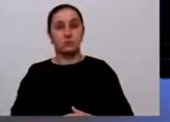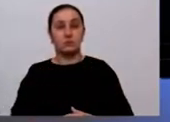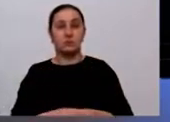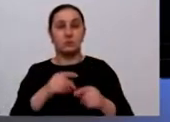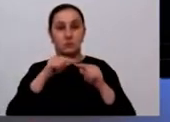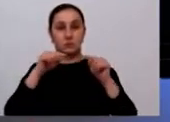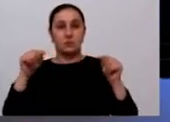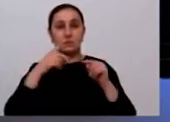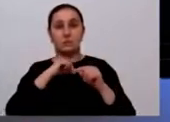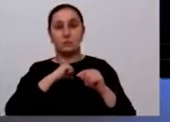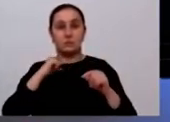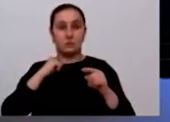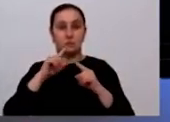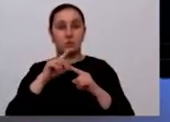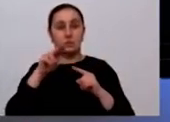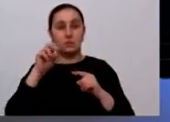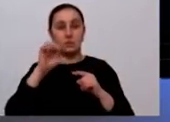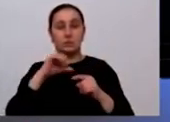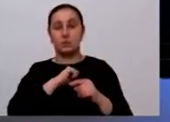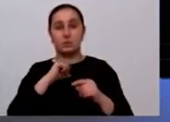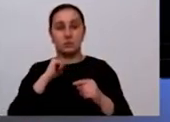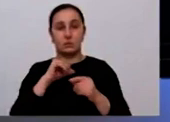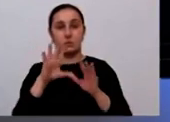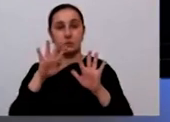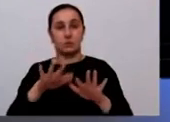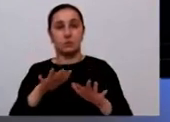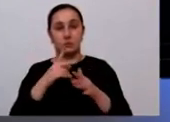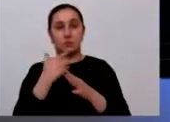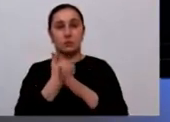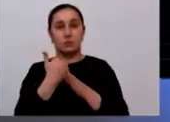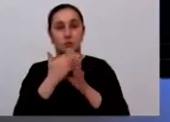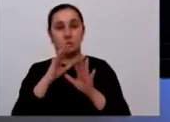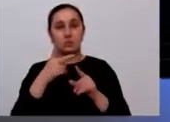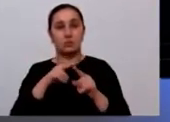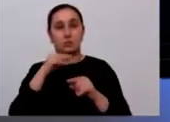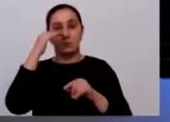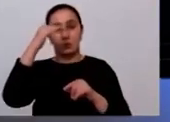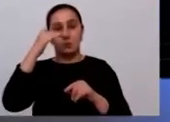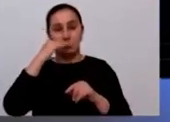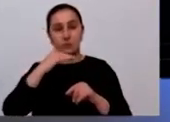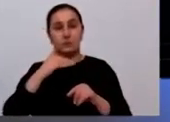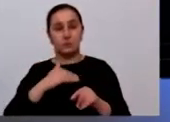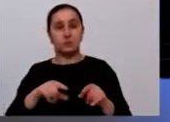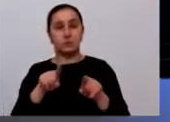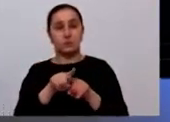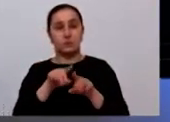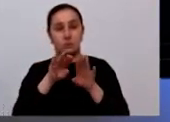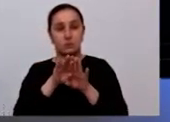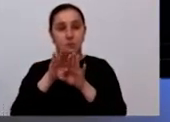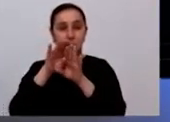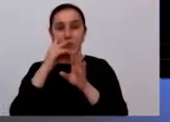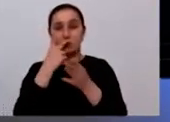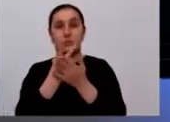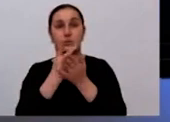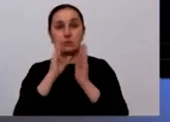Demak, chizg'ichlarning o'zi ham dasturning o'zida bizga joylashishimizga yordam beradi. Demak, bular tepa va past qismlari bir xil ko'rinishda